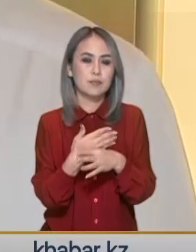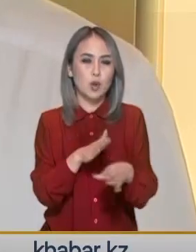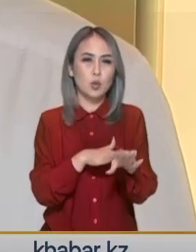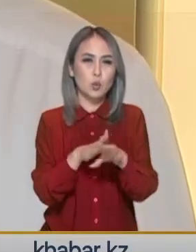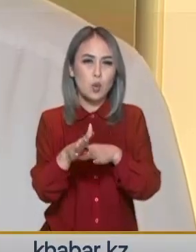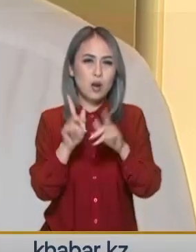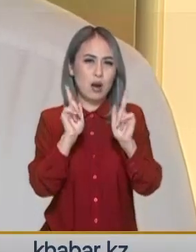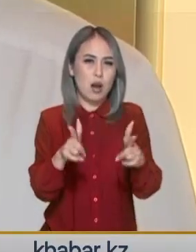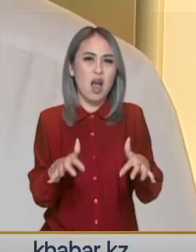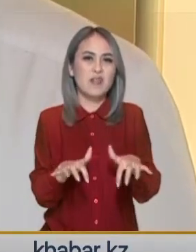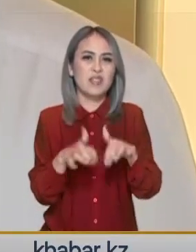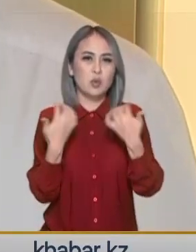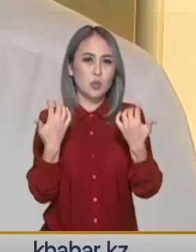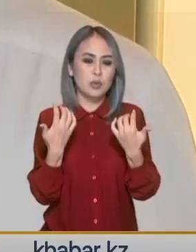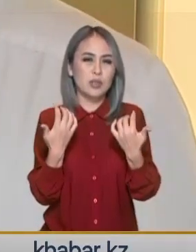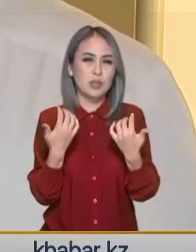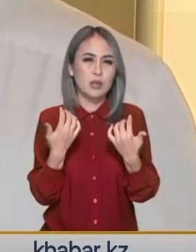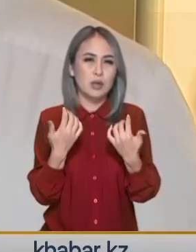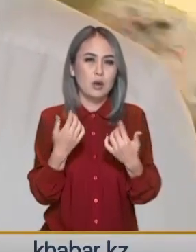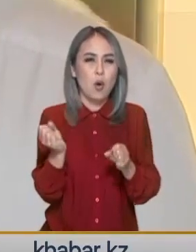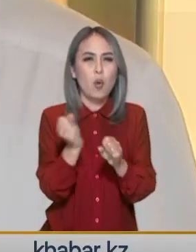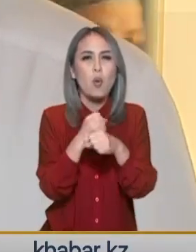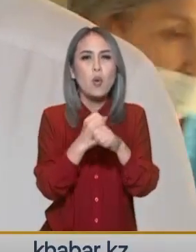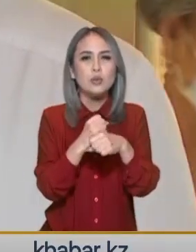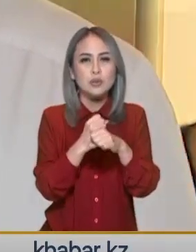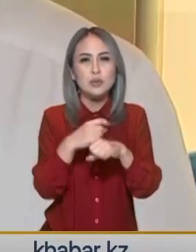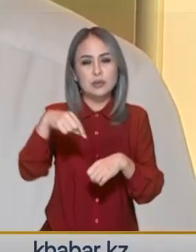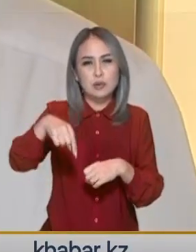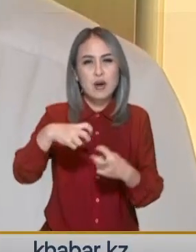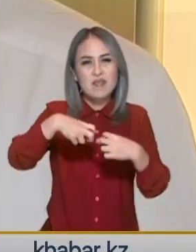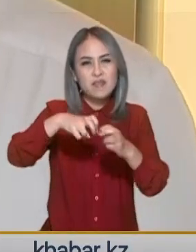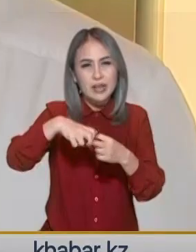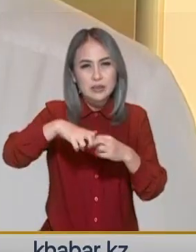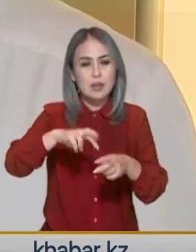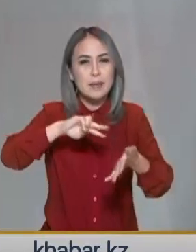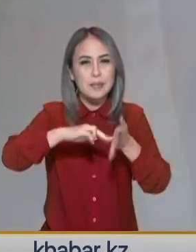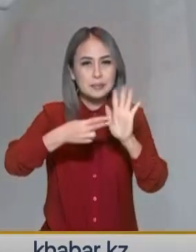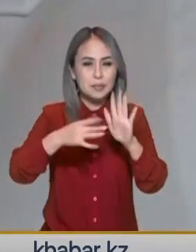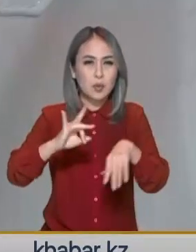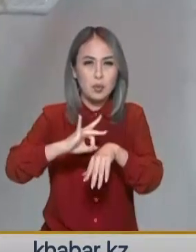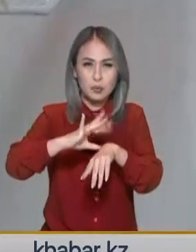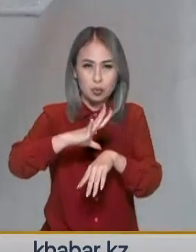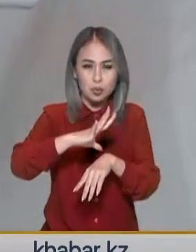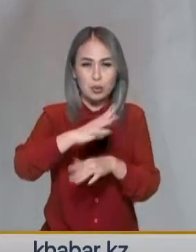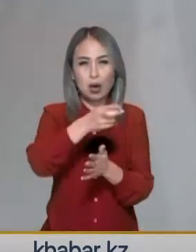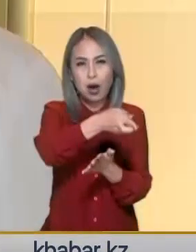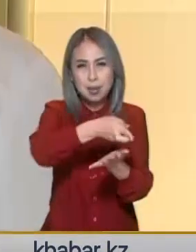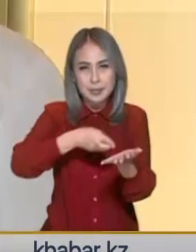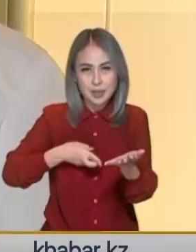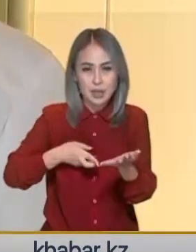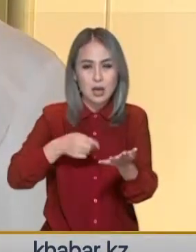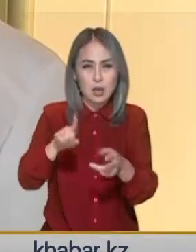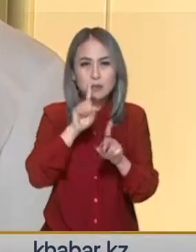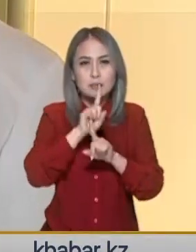толық автономды түрде сүйекті жоспарлаған бойынша кесіп шығады. Роботтың